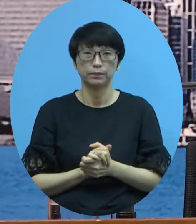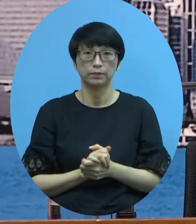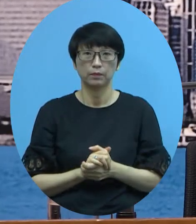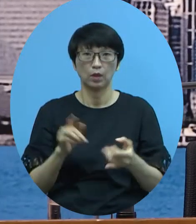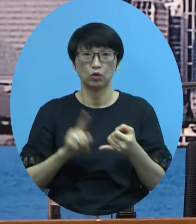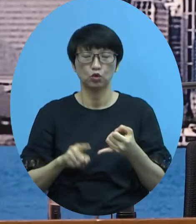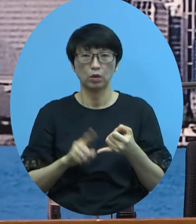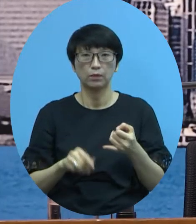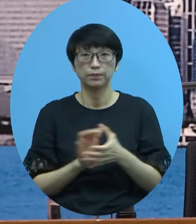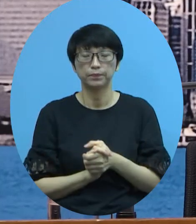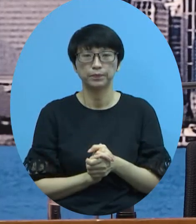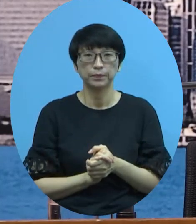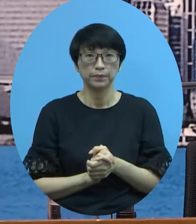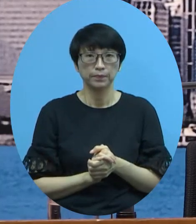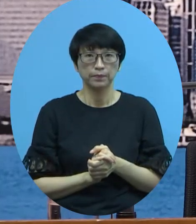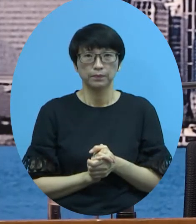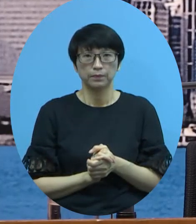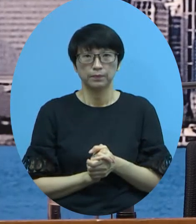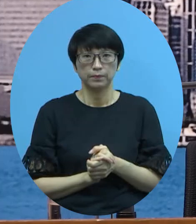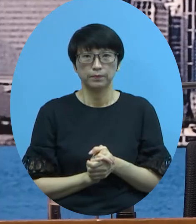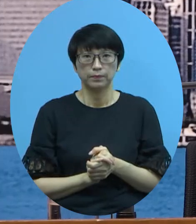後一位，那又不過